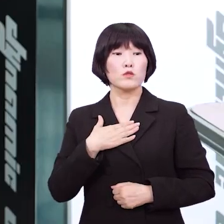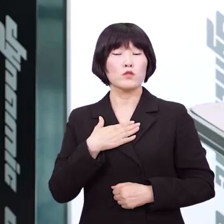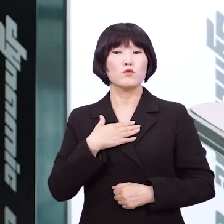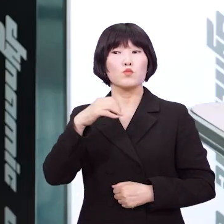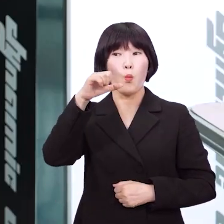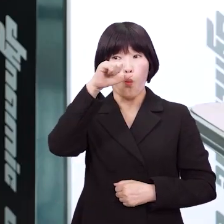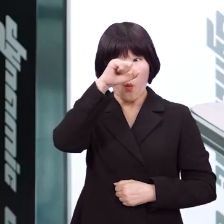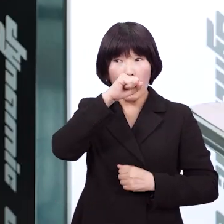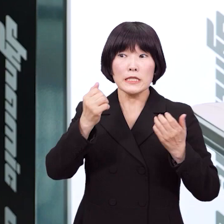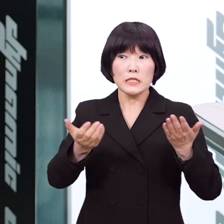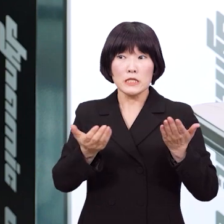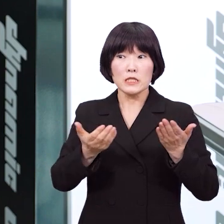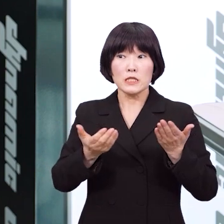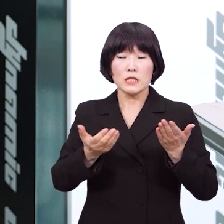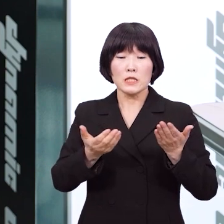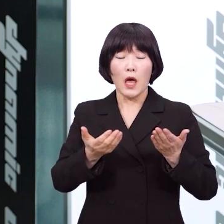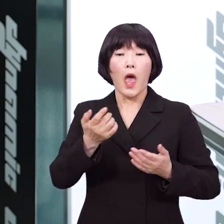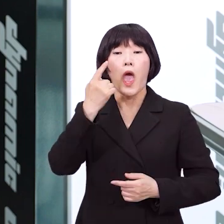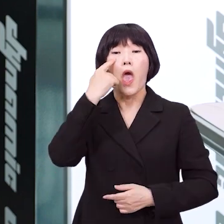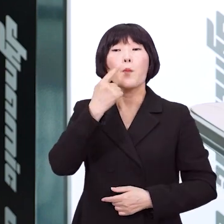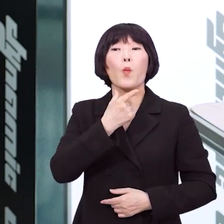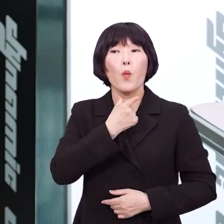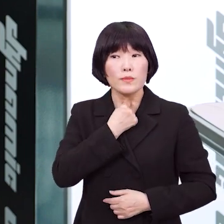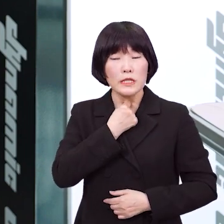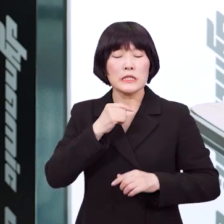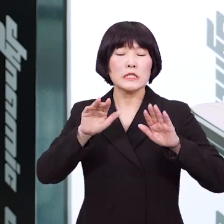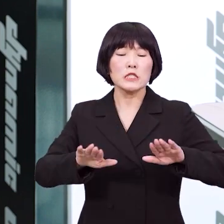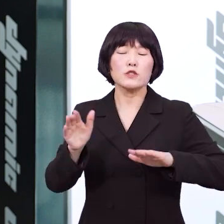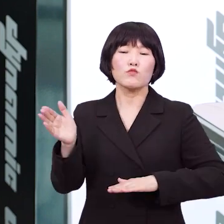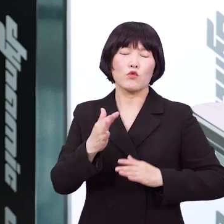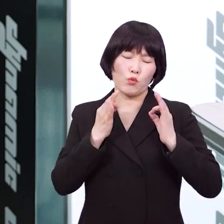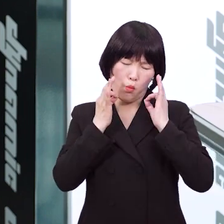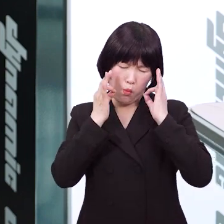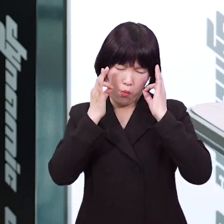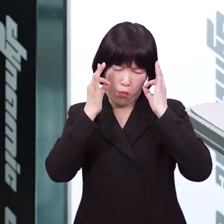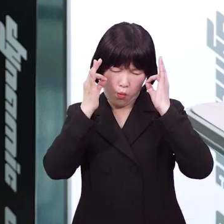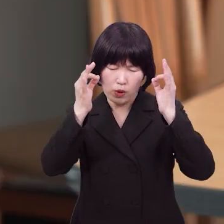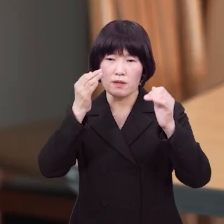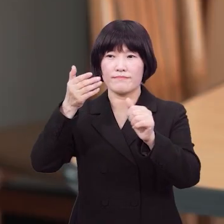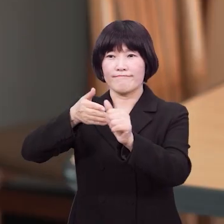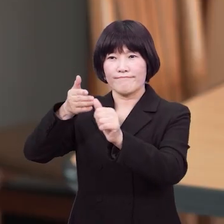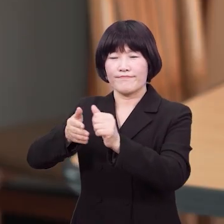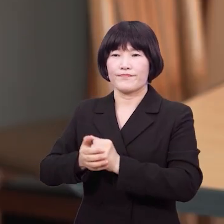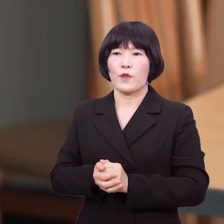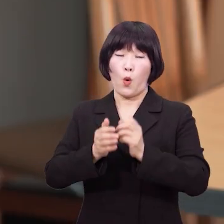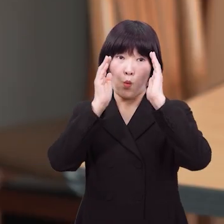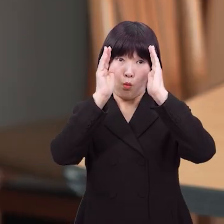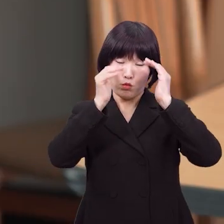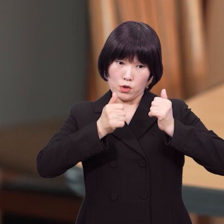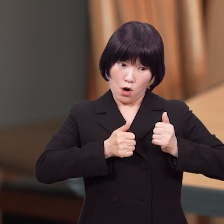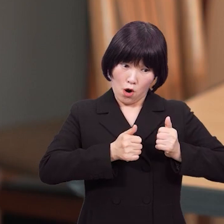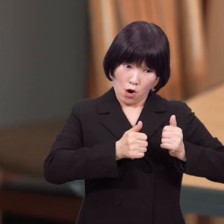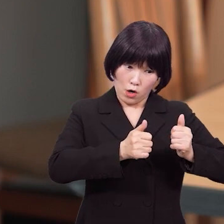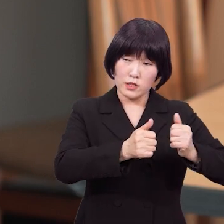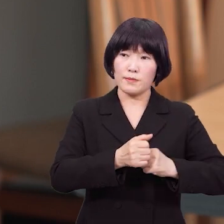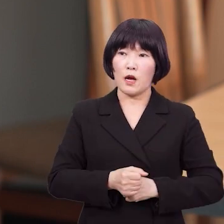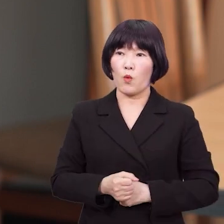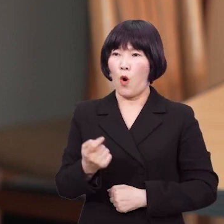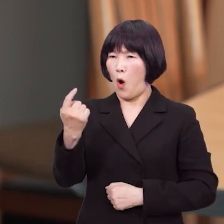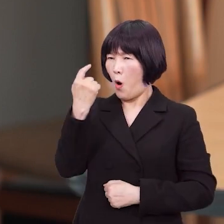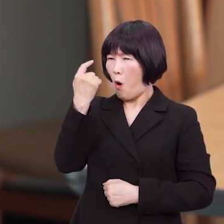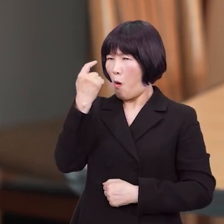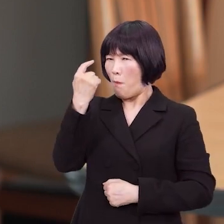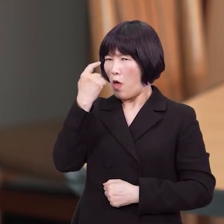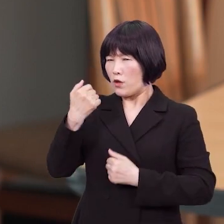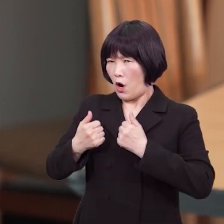자신이 좋아하는 일을 한번 해보고 싶다면 지금부터 노력을 더 열심히 하고 공부도 열심히 하고 배운 대로 열심히